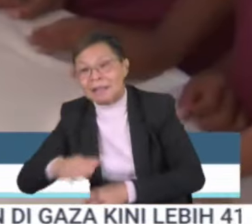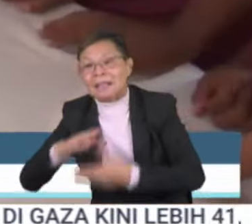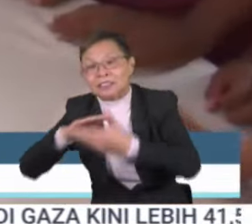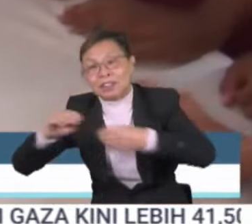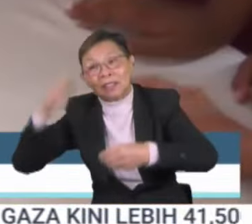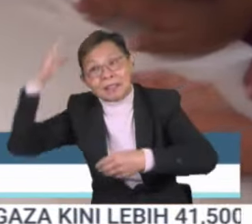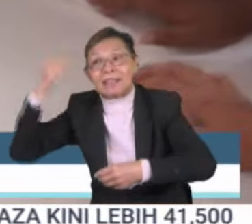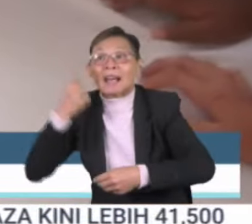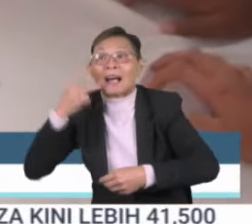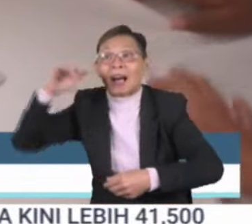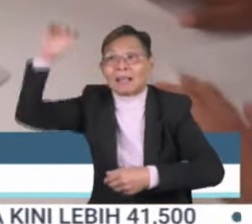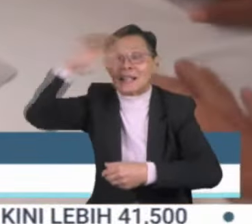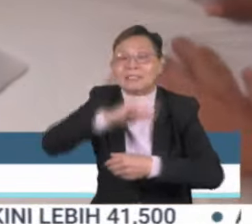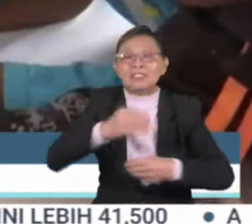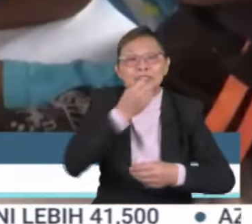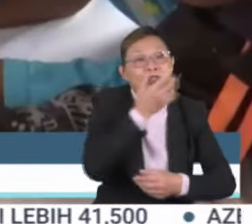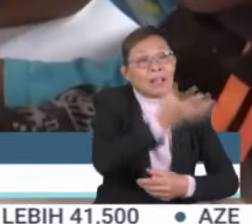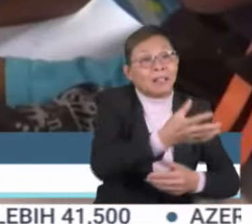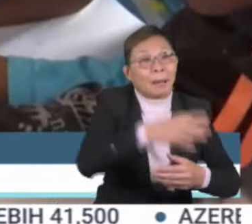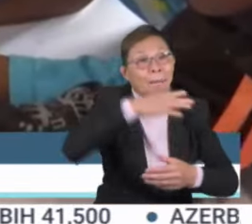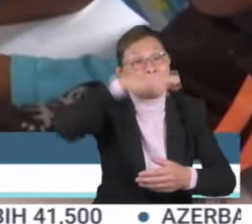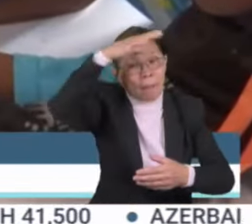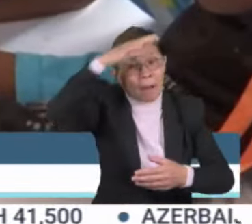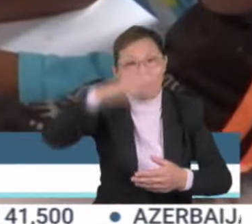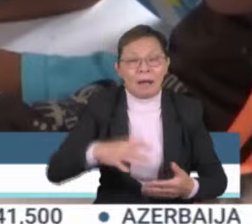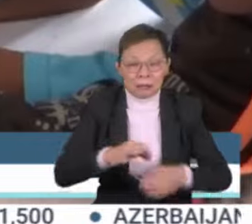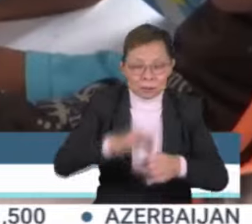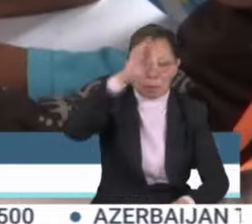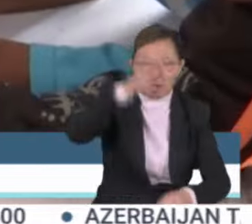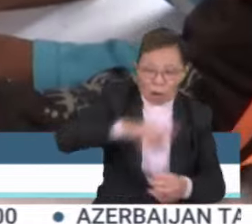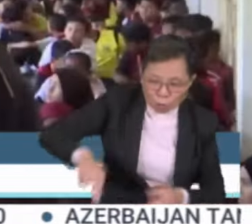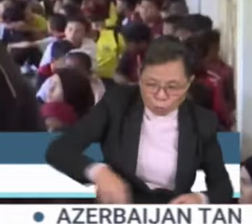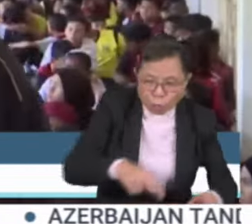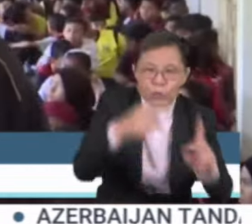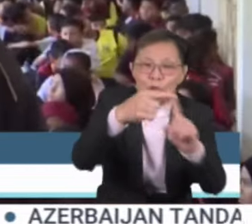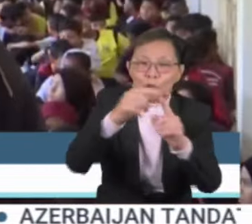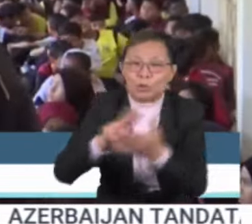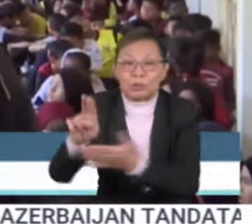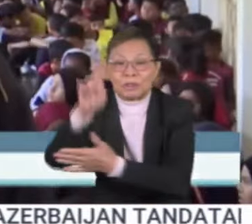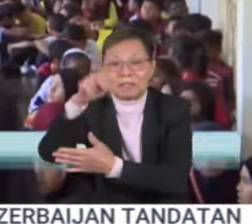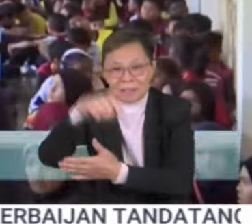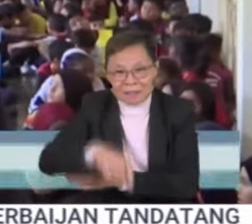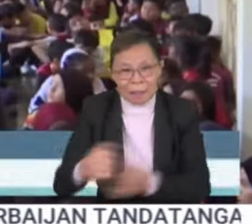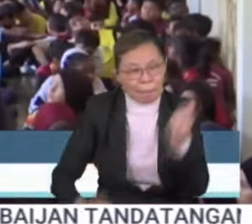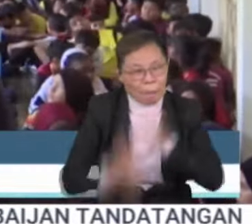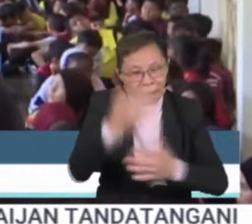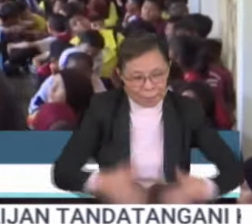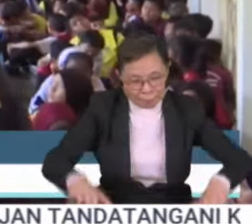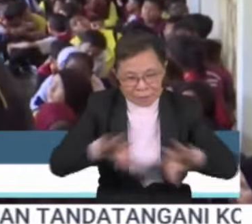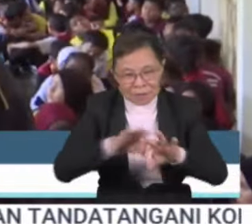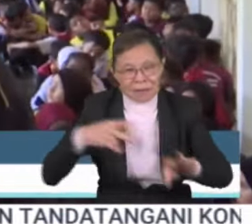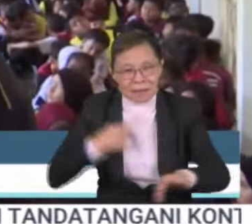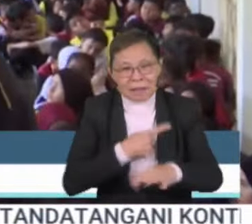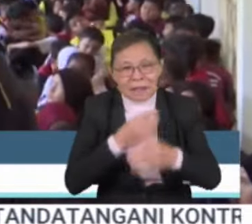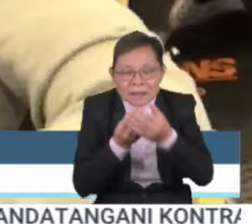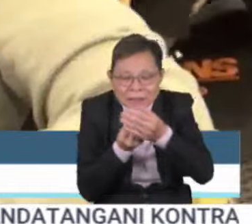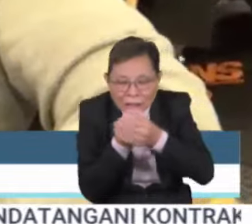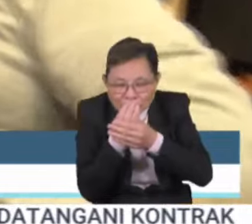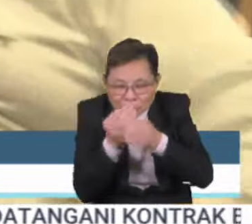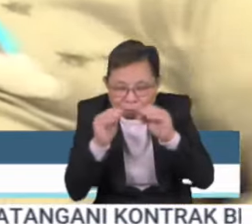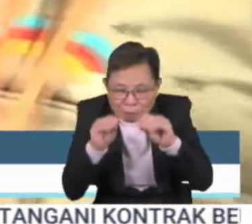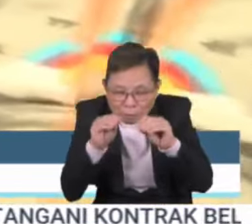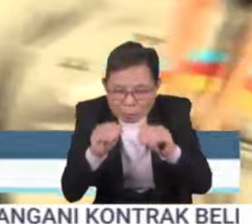bapa. Dia akan bersemangat datang ke Premise University, Road to University. Ini yang paling penting. Kita nak tanam